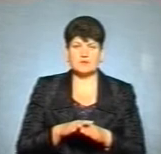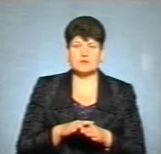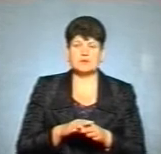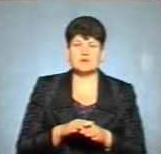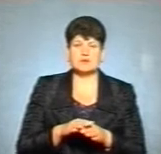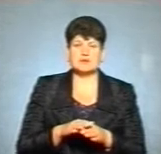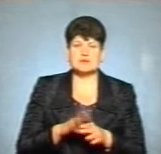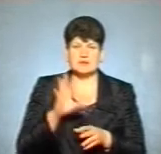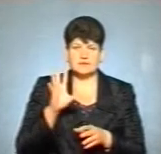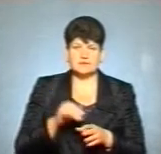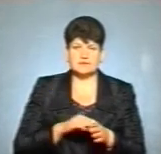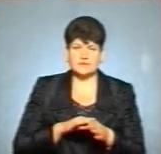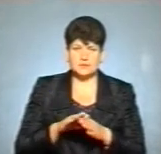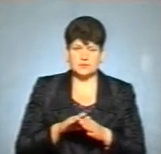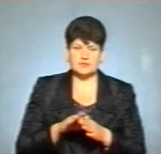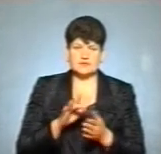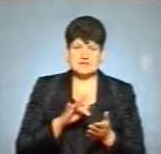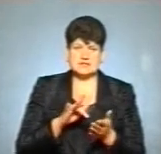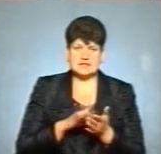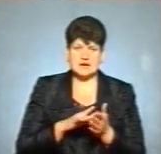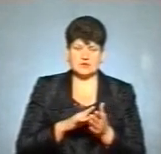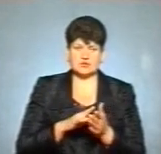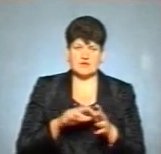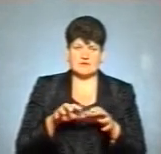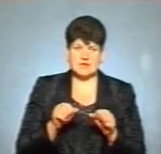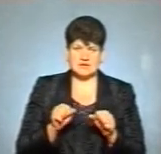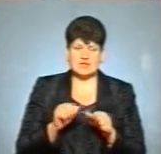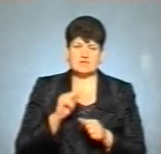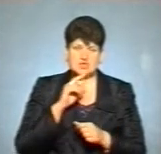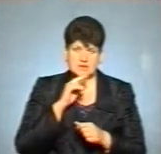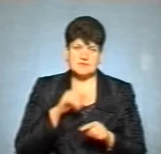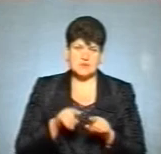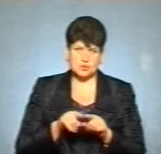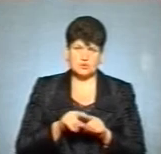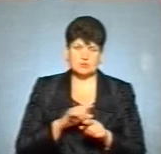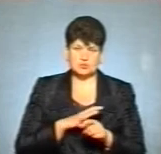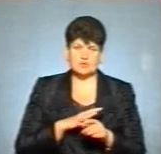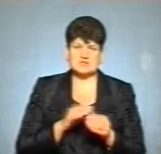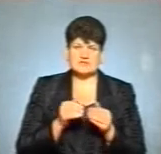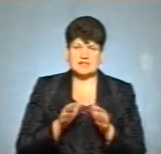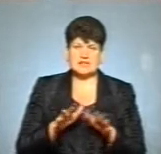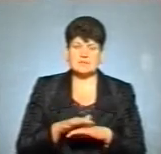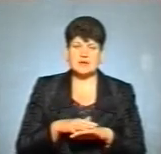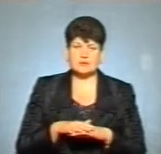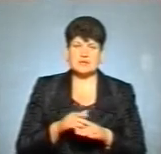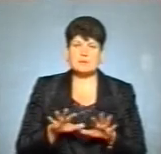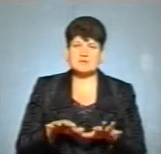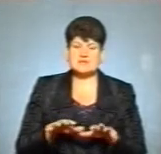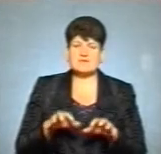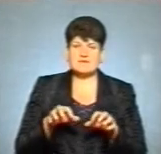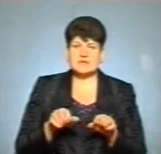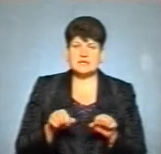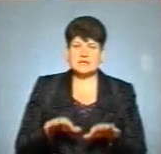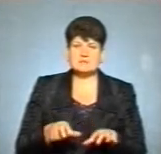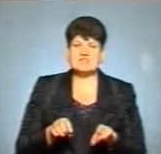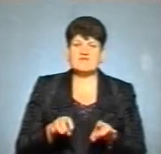рішень центральної влади. І в Чернівцях також були такі певні моменти, зокрема, з відкриттям ринку, де місцева влада на місці